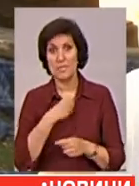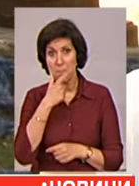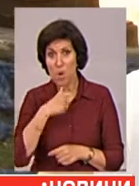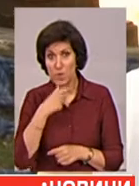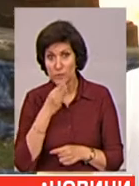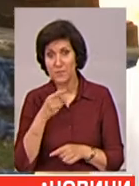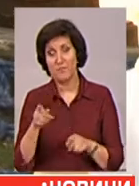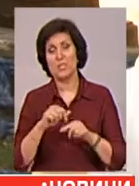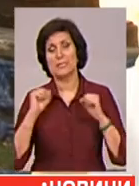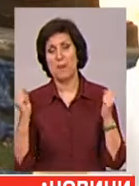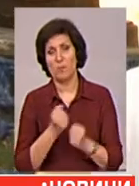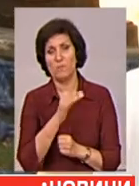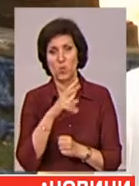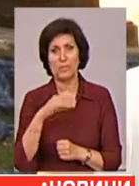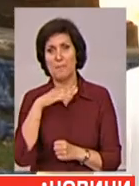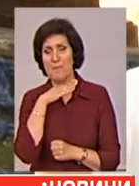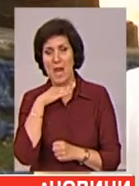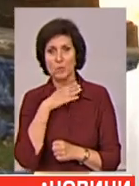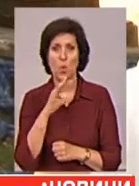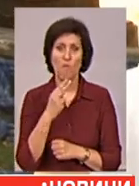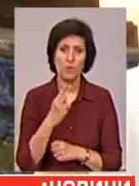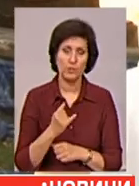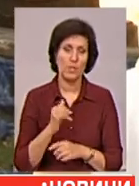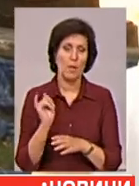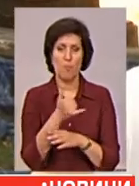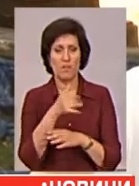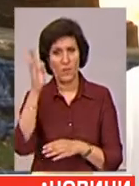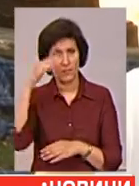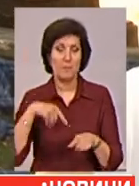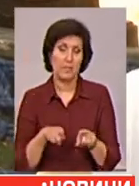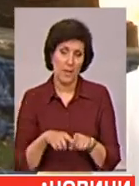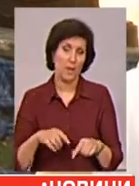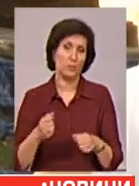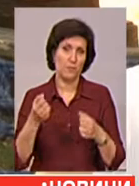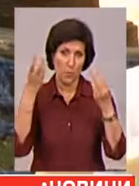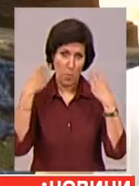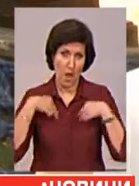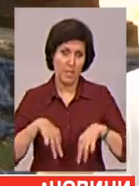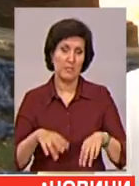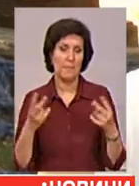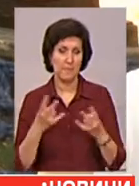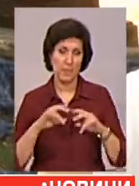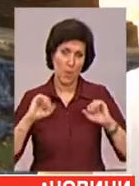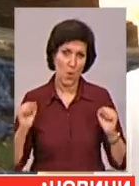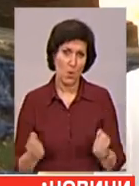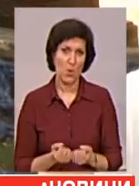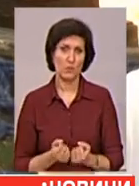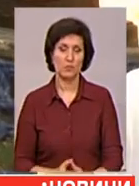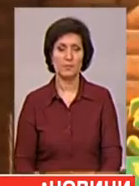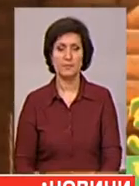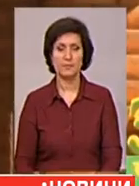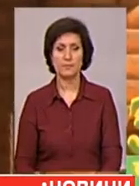вони їдять заморожені фрукти, м'ясо, овочі, їх поливають водою, ми також купаємось. Треба охолоджуватися так у